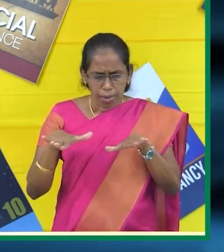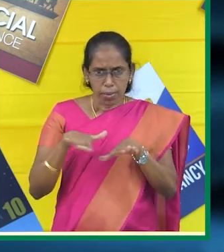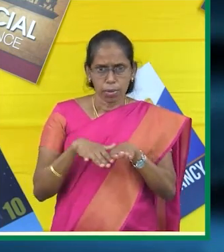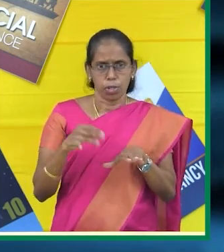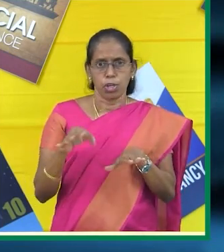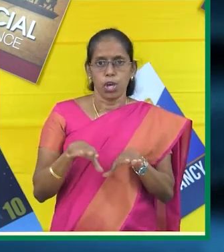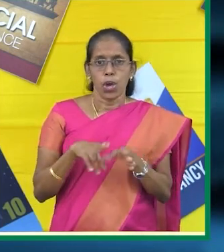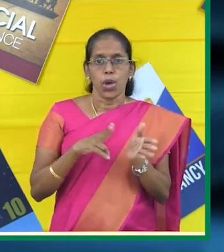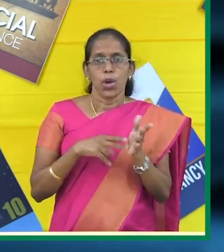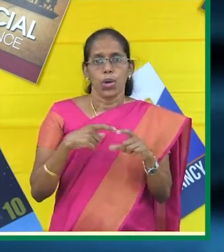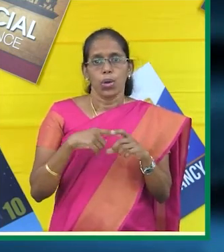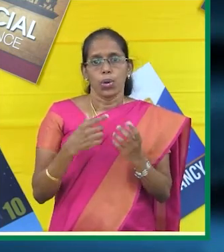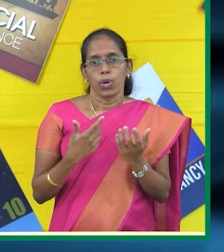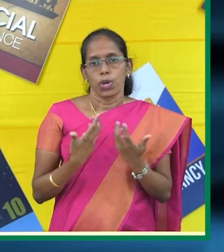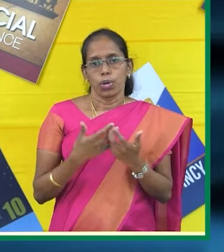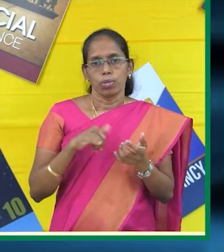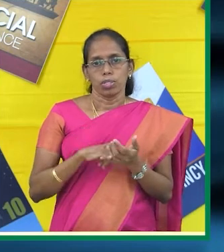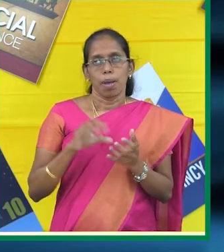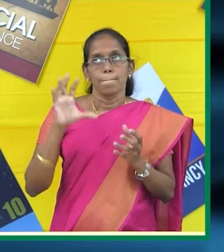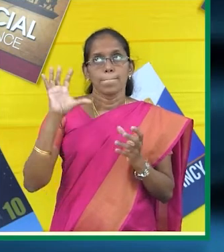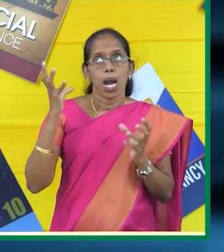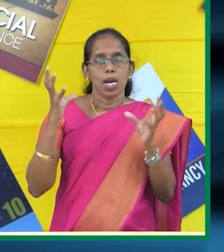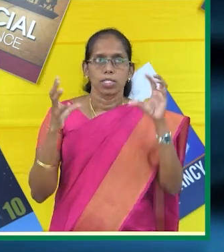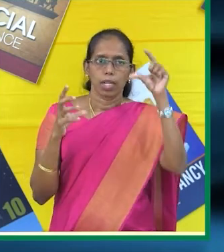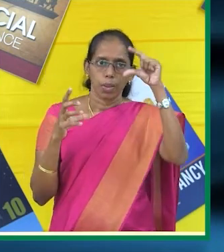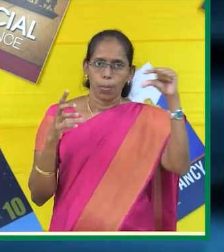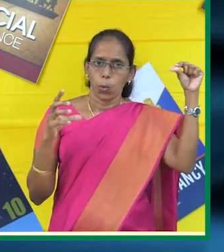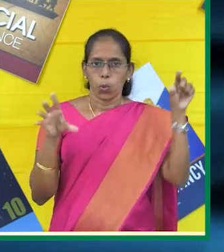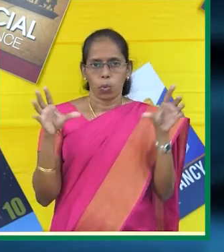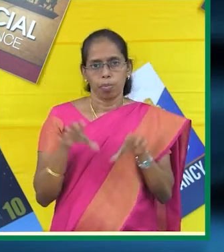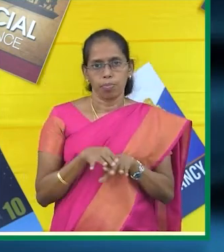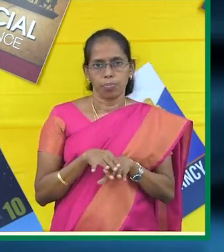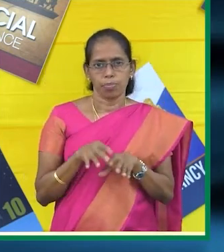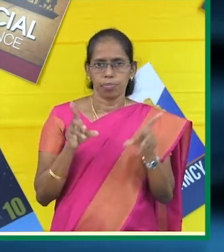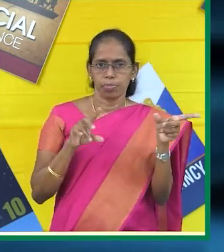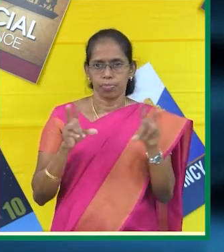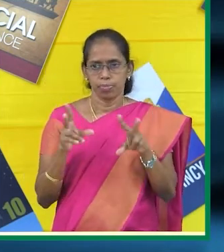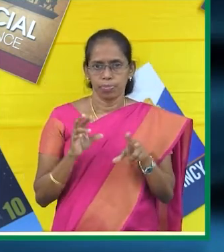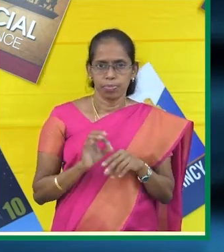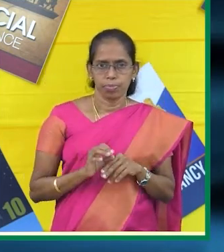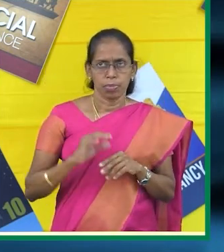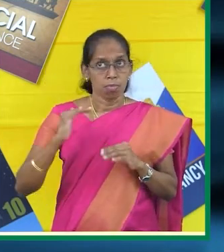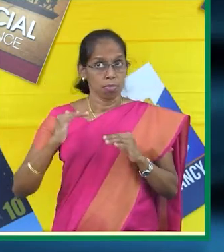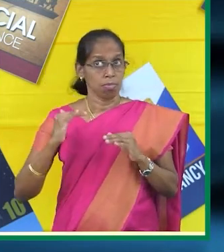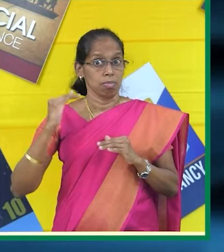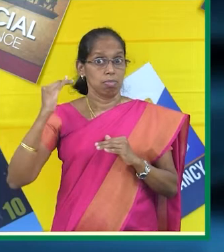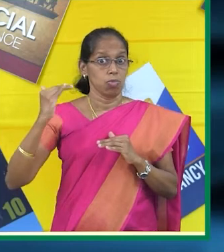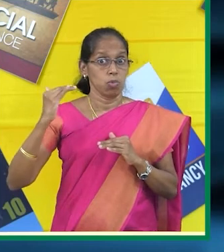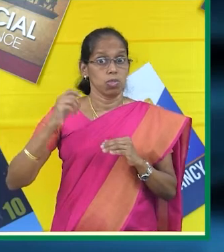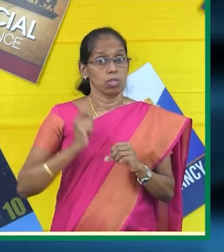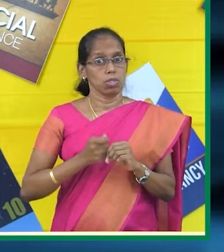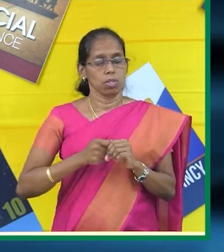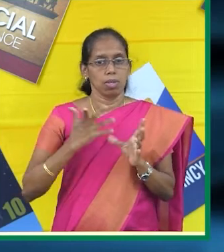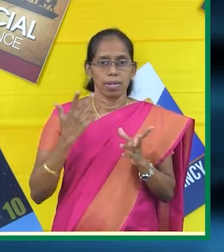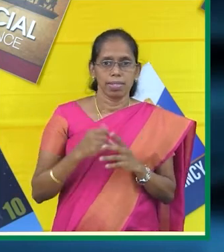news with Mars and Moon. So it is much advanced technology